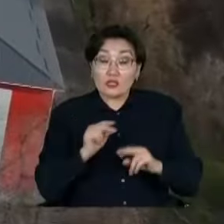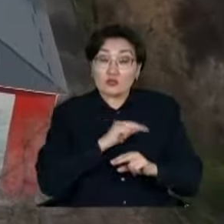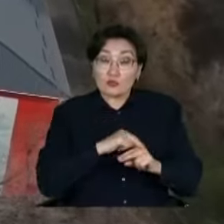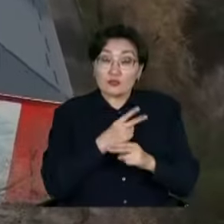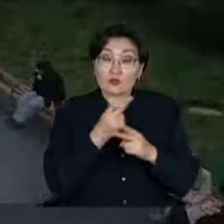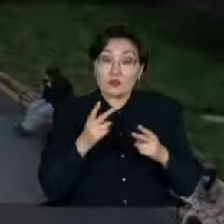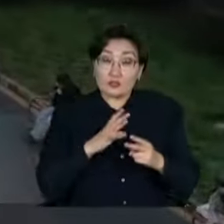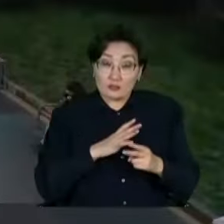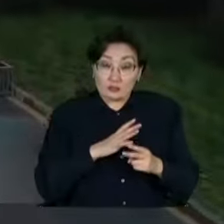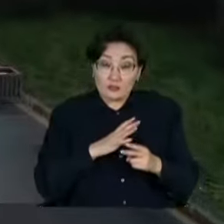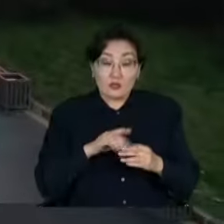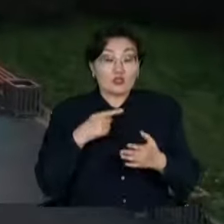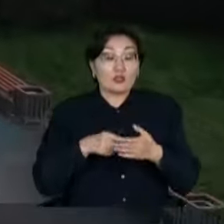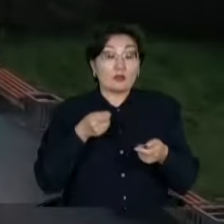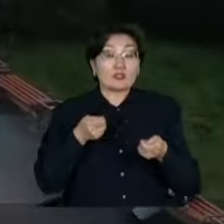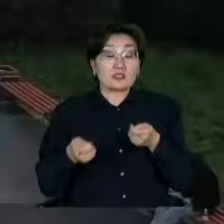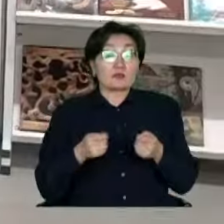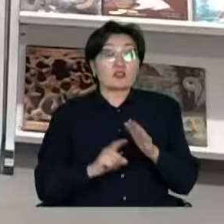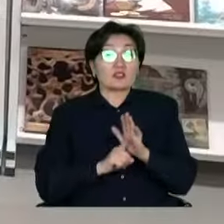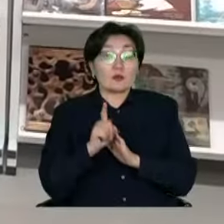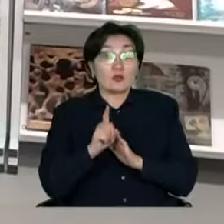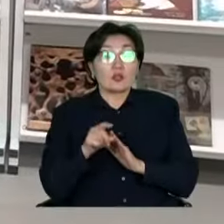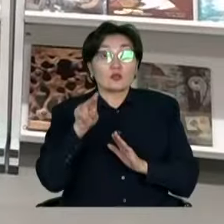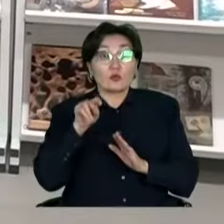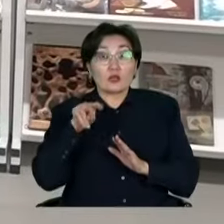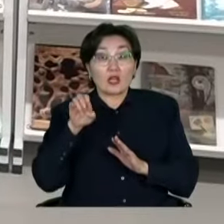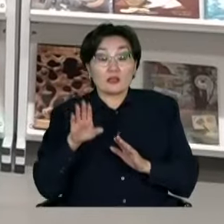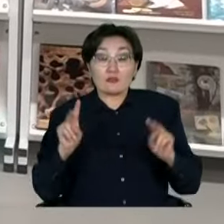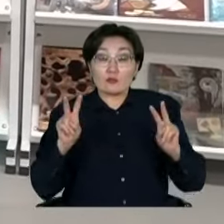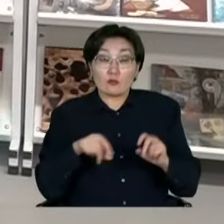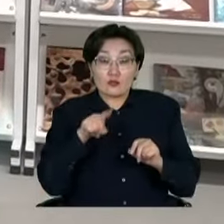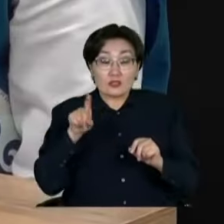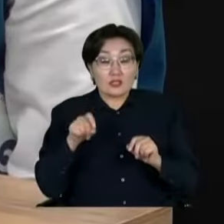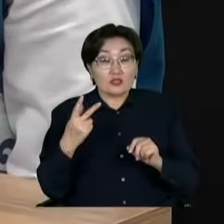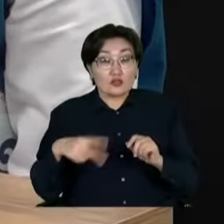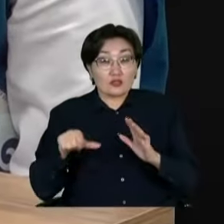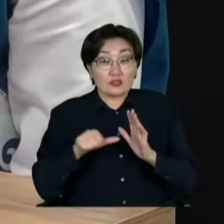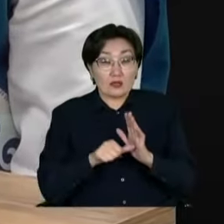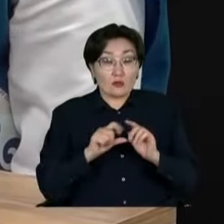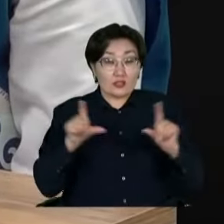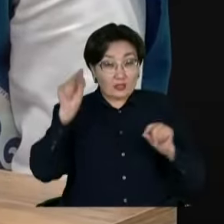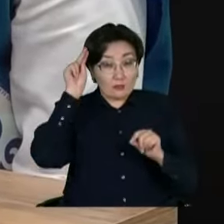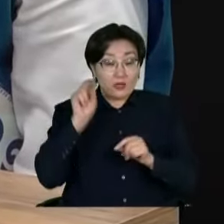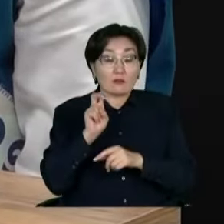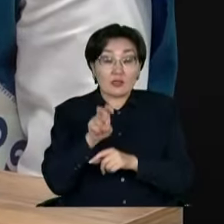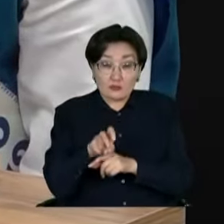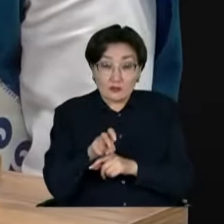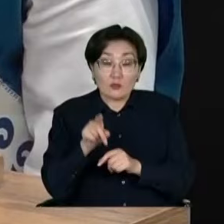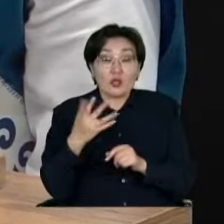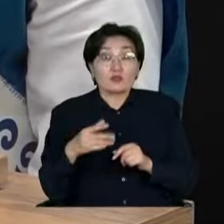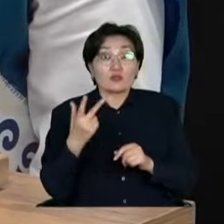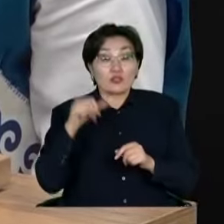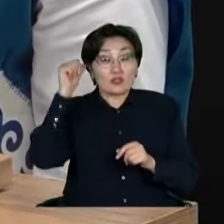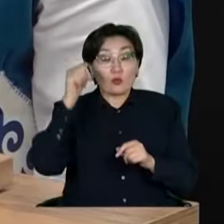жұмысымен танысып қайтты. Шаһар басшысы алдымен Міржақып Дулатов атындағы нөмірі 136-шы мектепке ат басын бұрды. 35